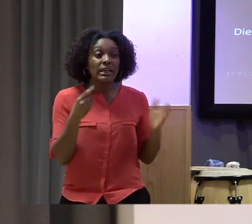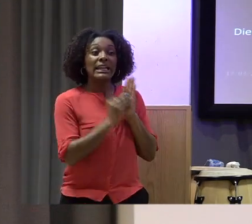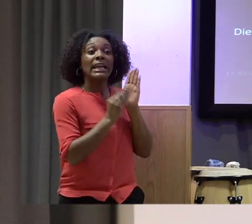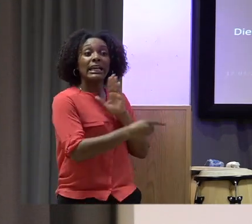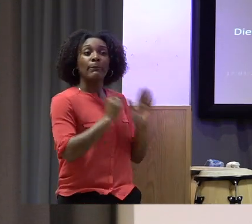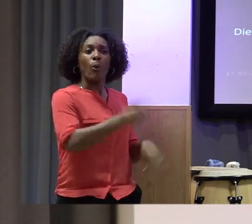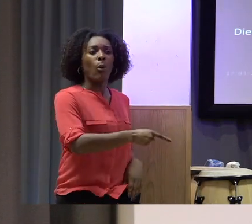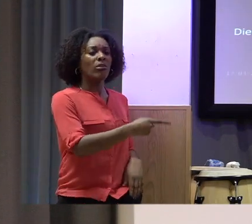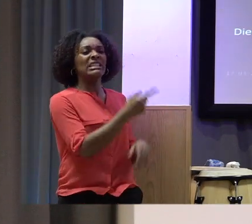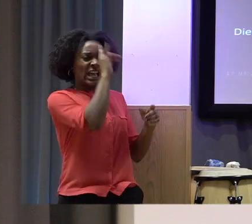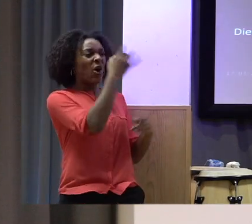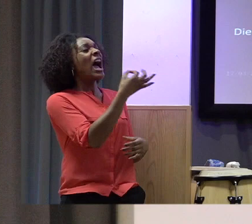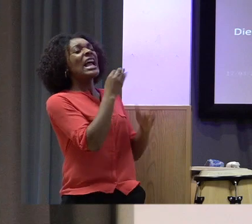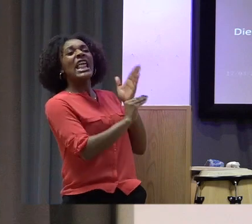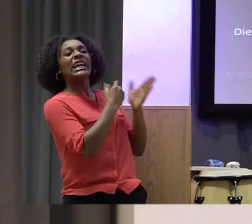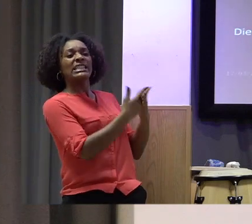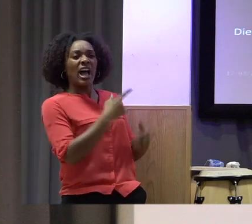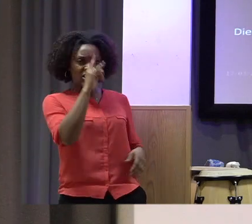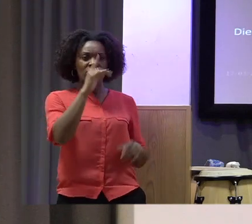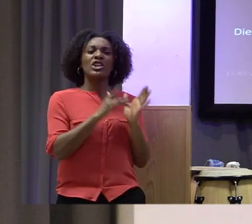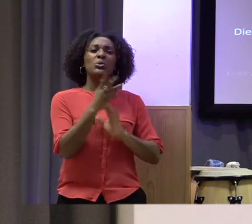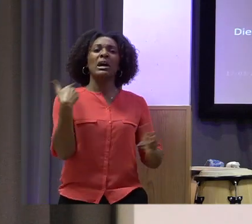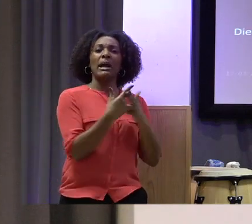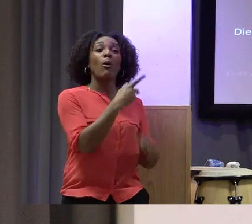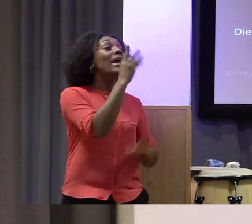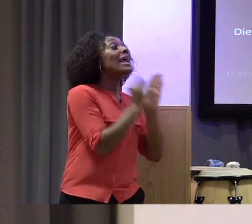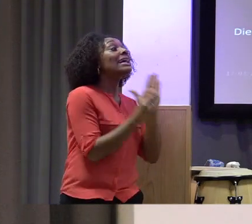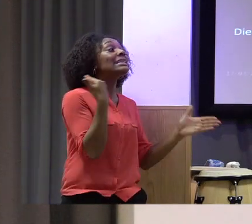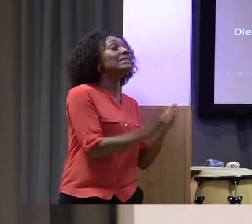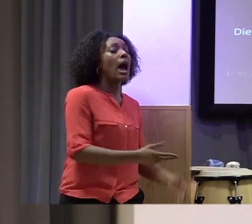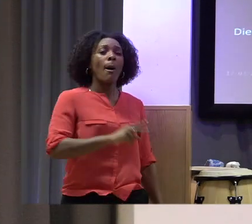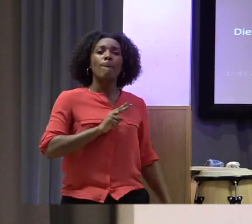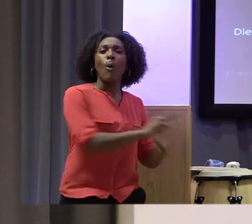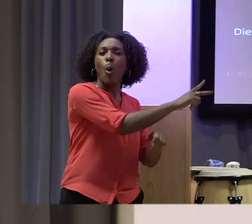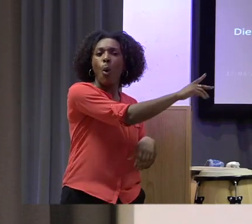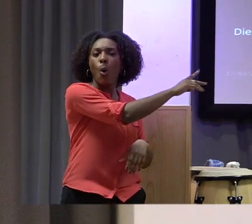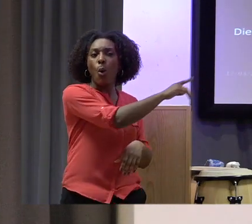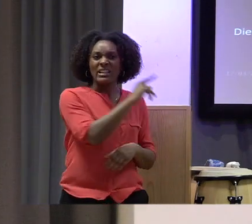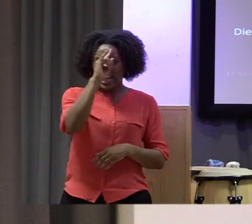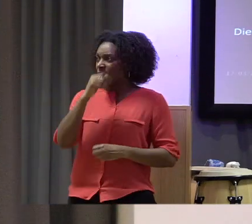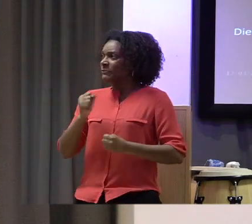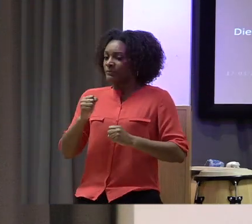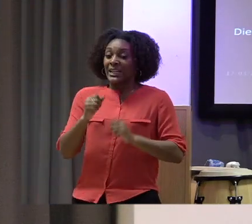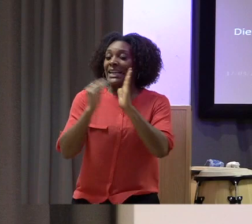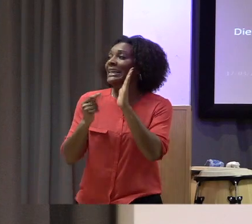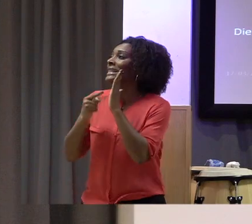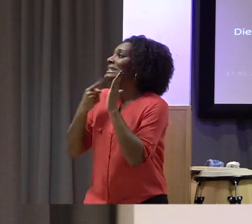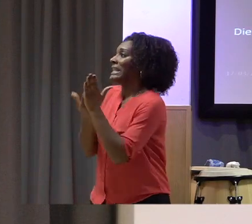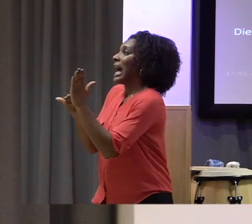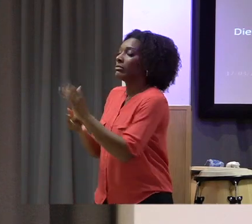vous. Jésus ici nous montre un exemple que nous